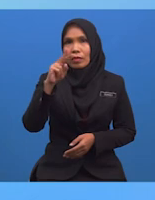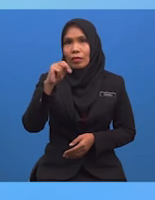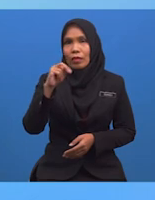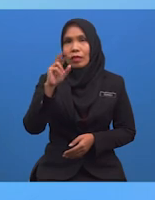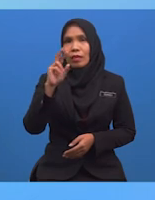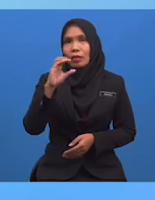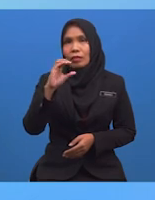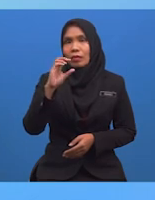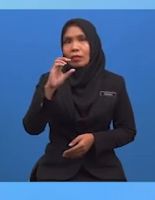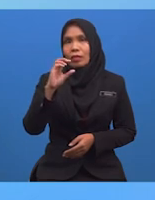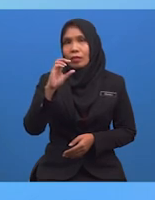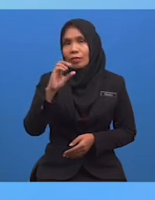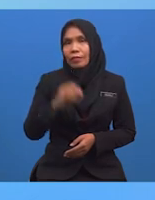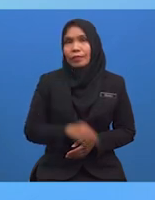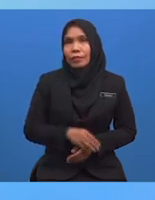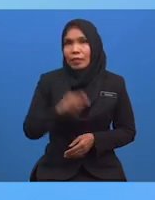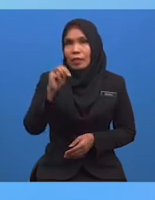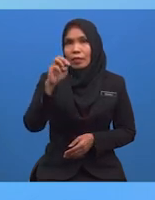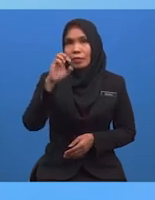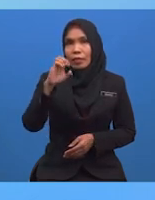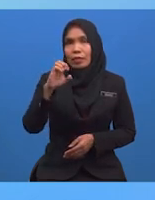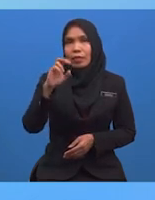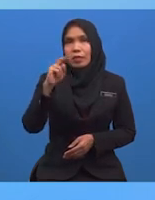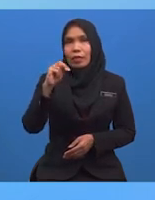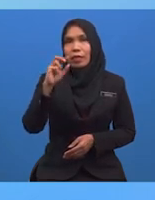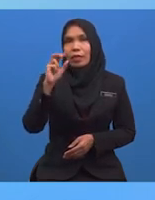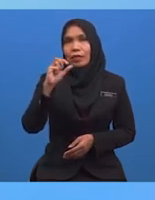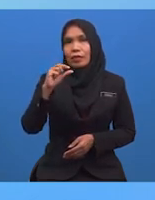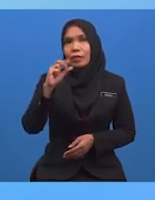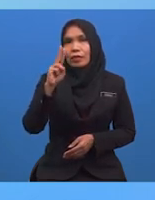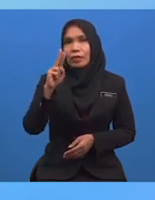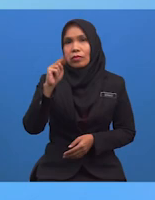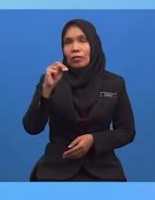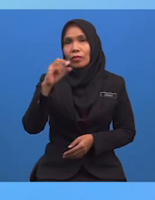wang dan menurunkan permintaan agregat.